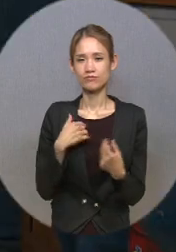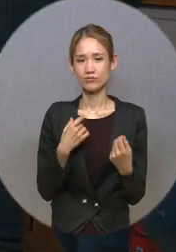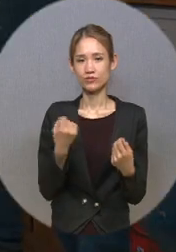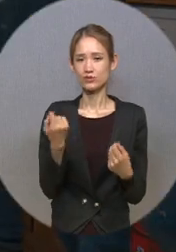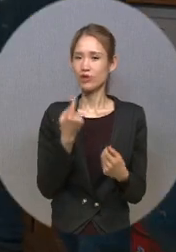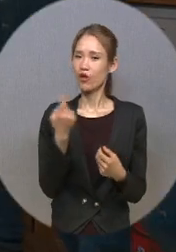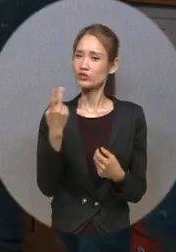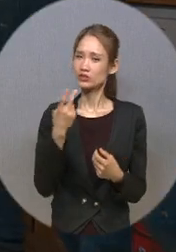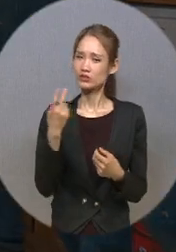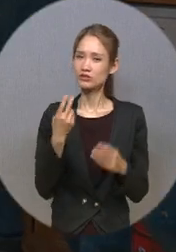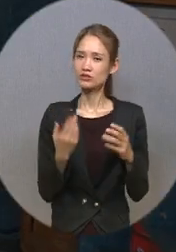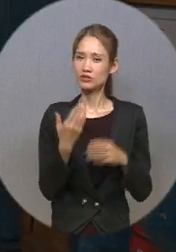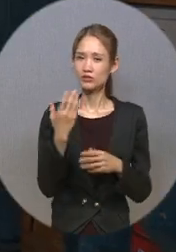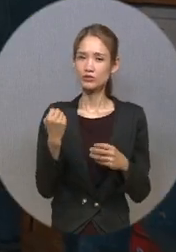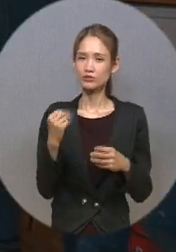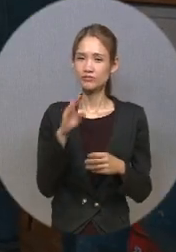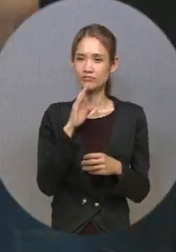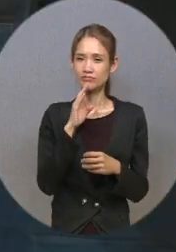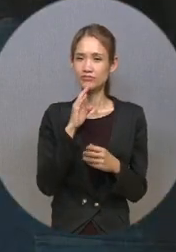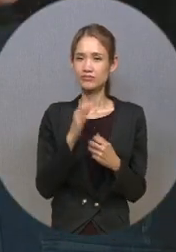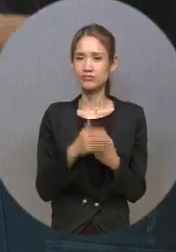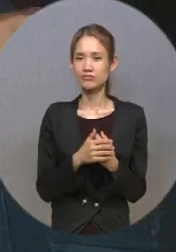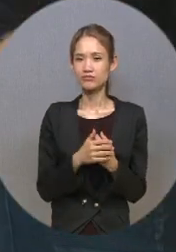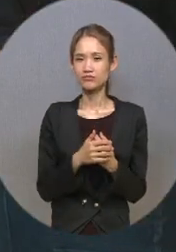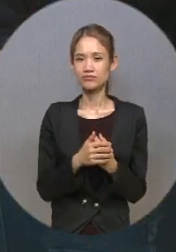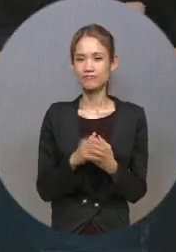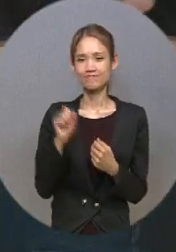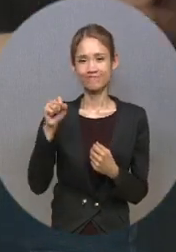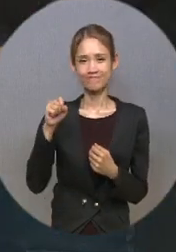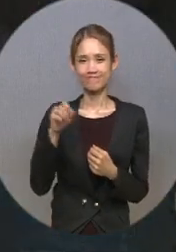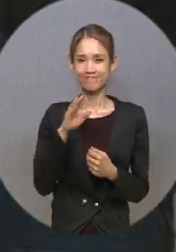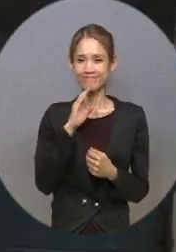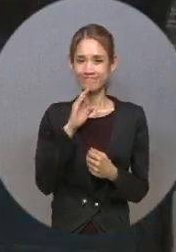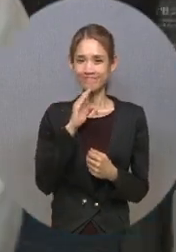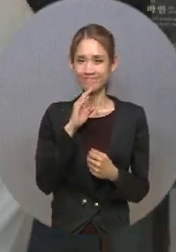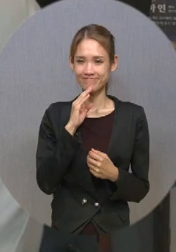네. 가지래요 맥주가. 네. 맞아요.